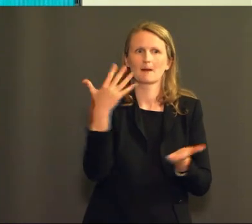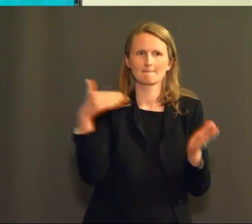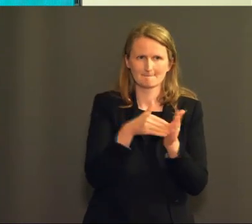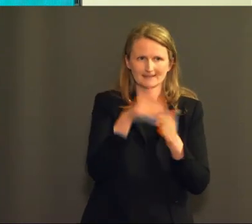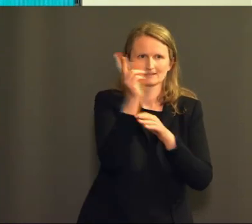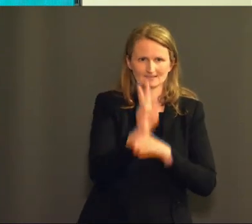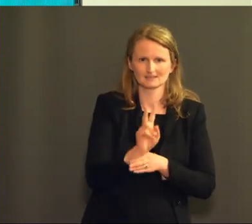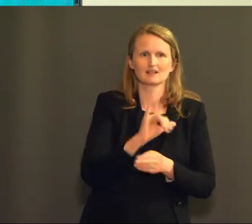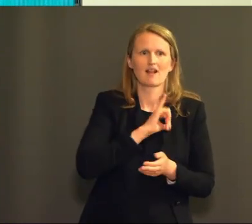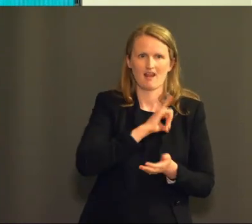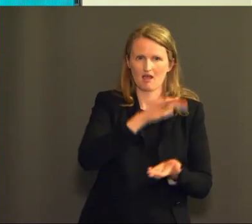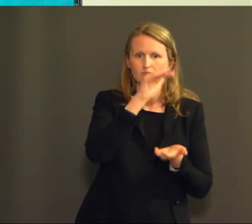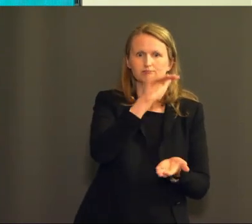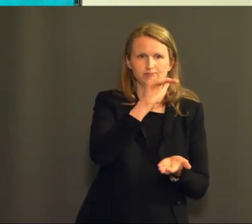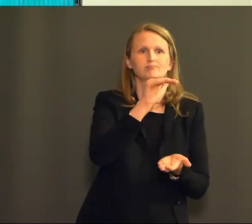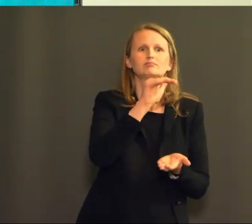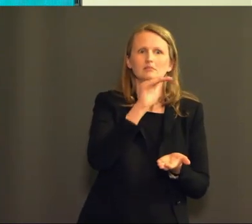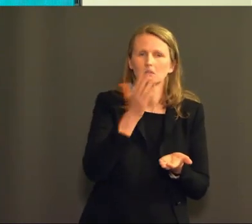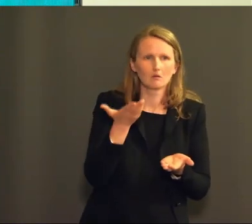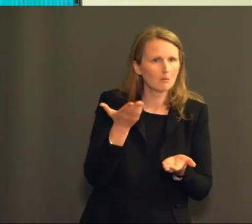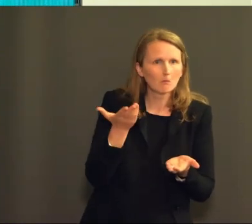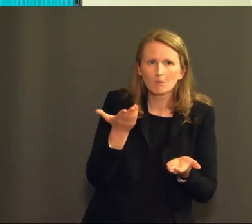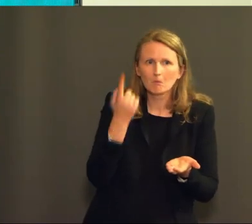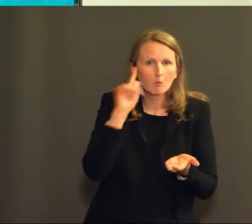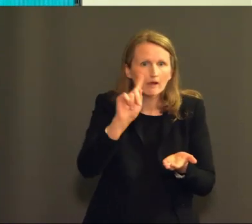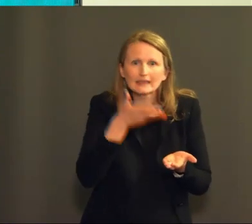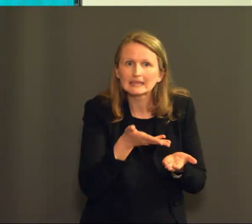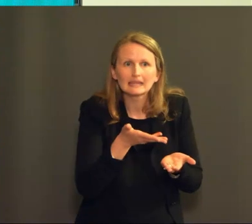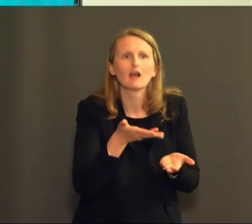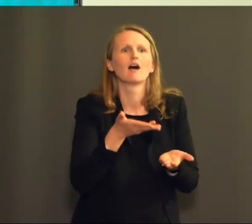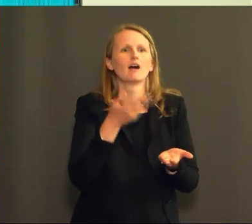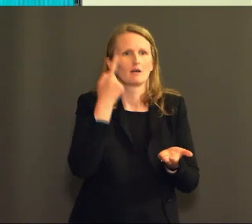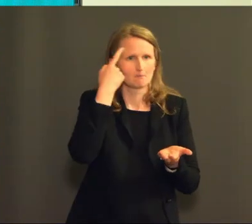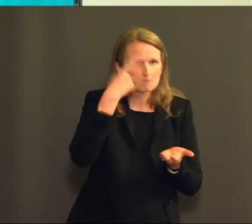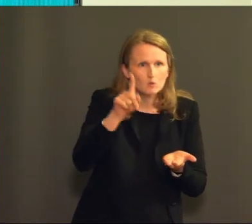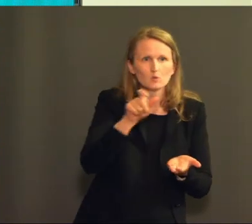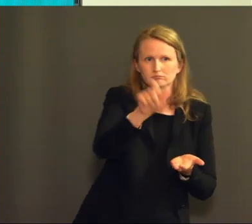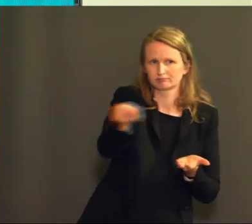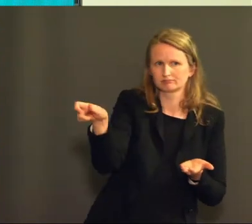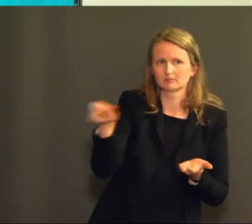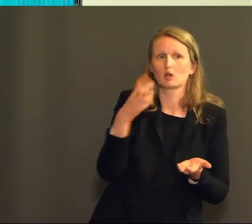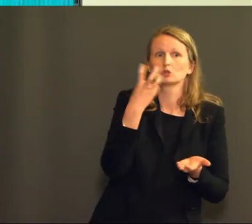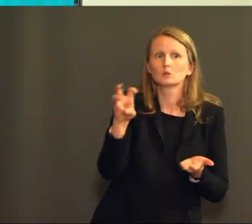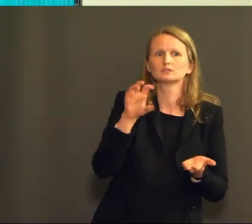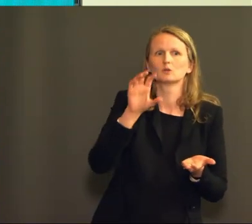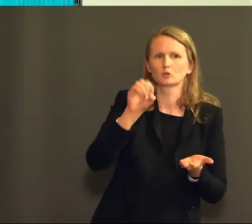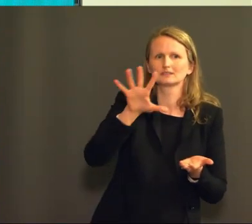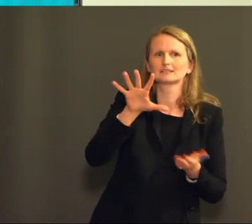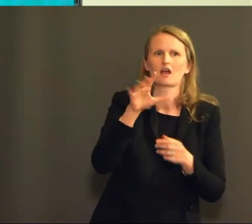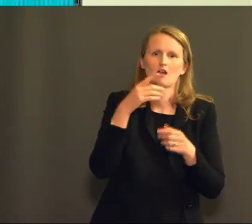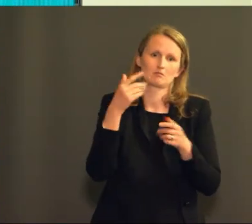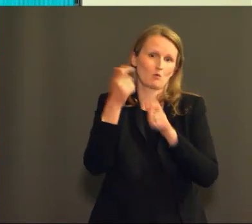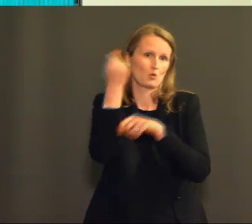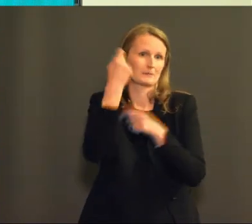365 000 tests à disposition de 535 organisations. Nous avons décidé de prolonger cette initiative qui